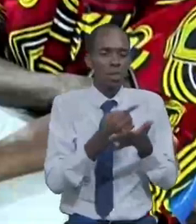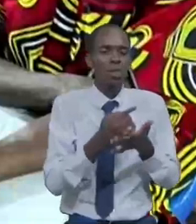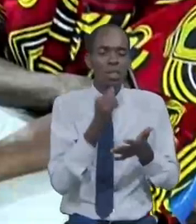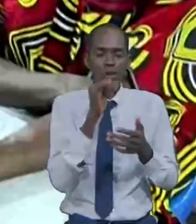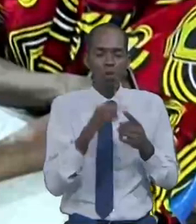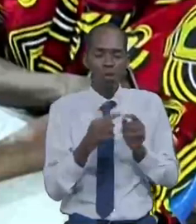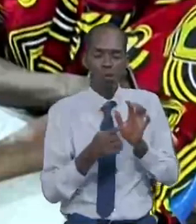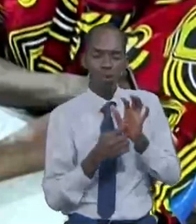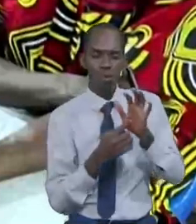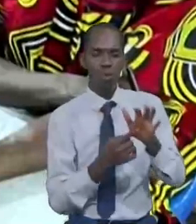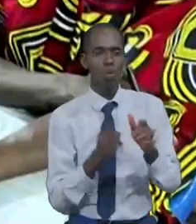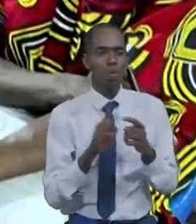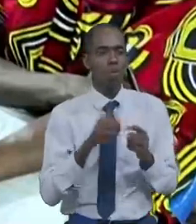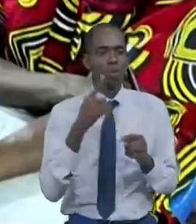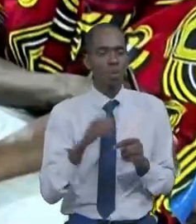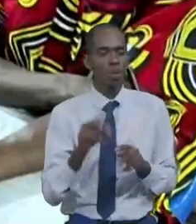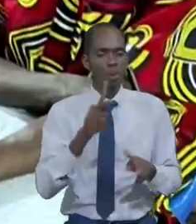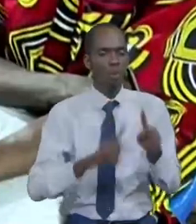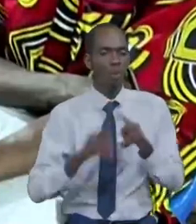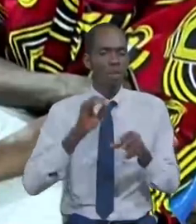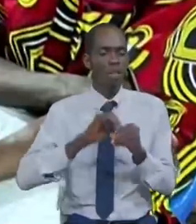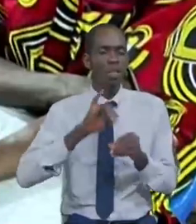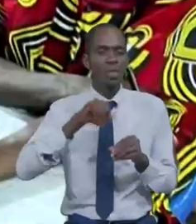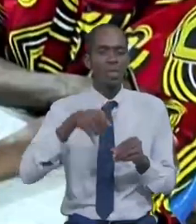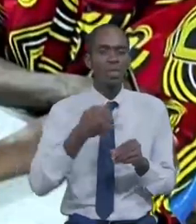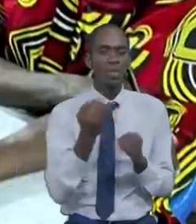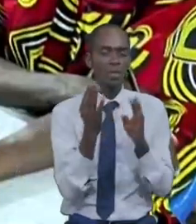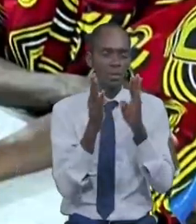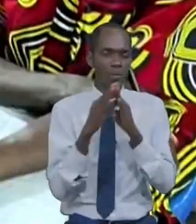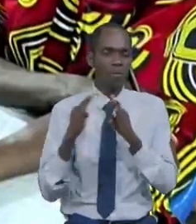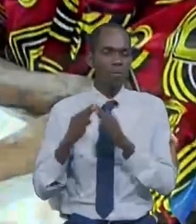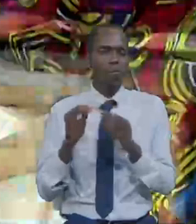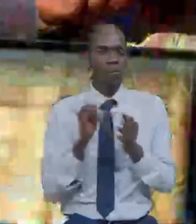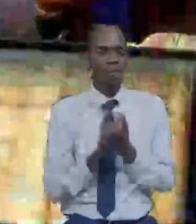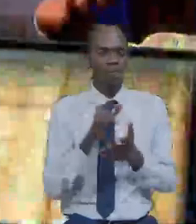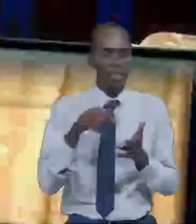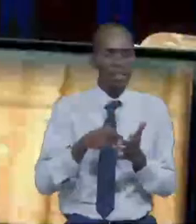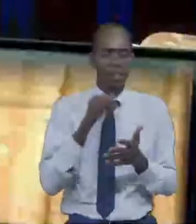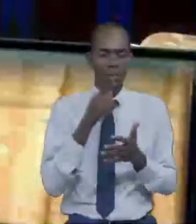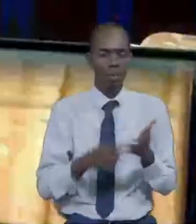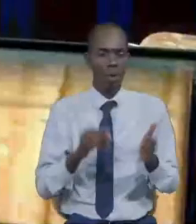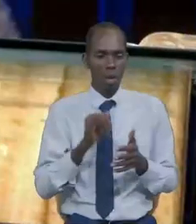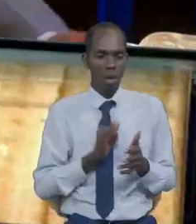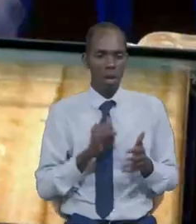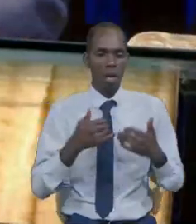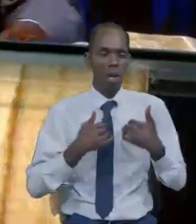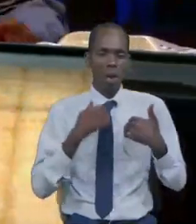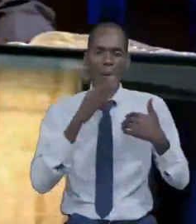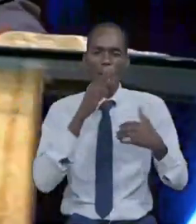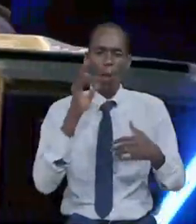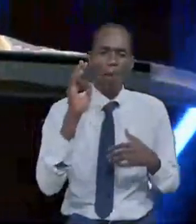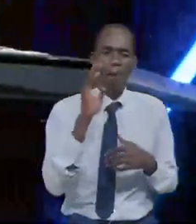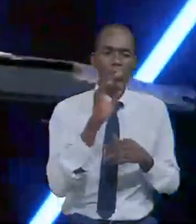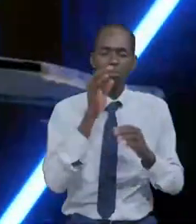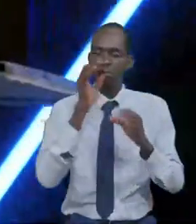apôtres à Jérusalem que voici ce que je prêche. Et je leur exposais